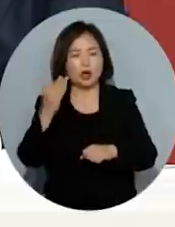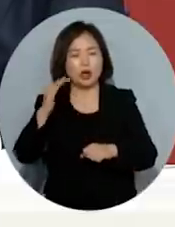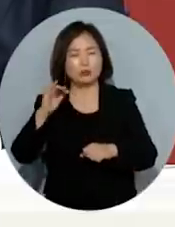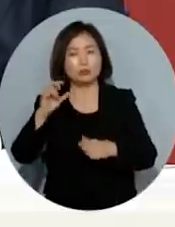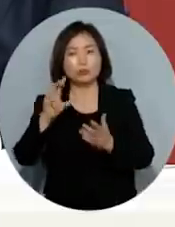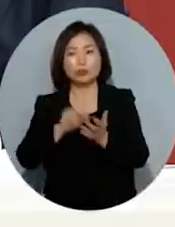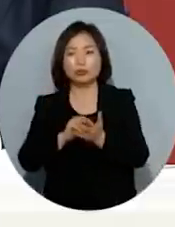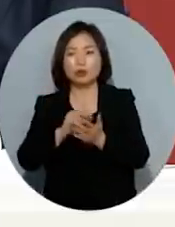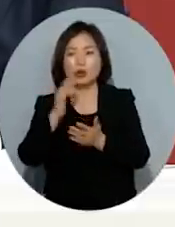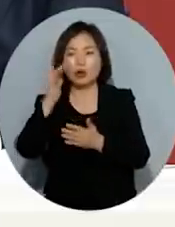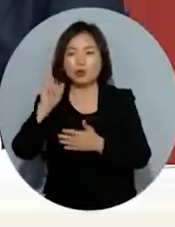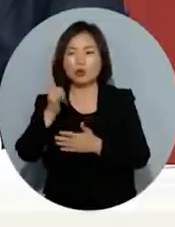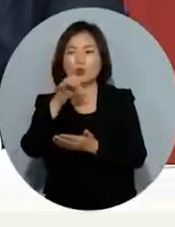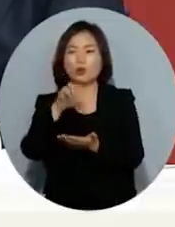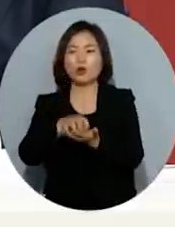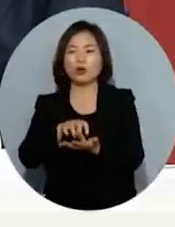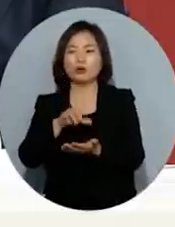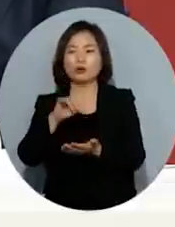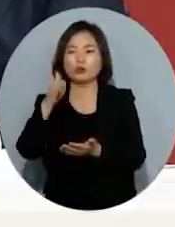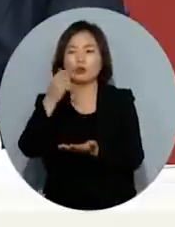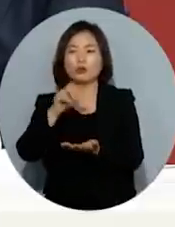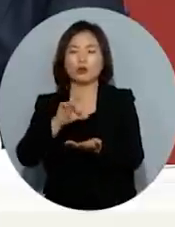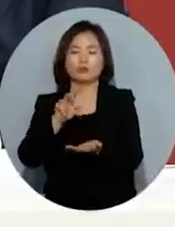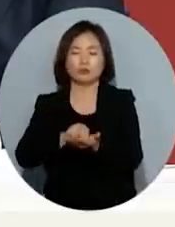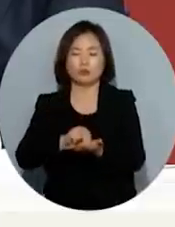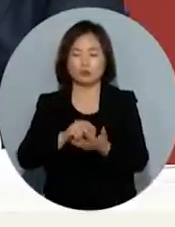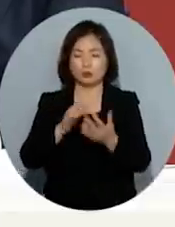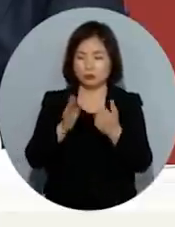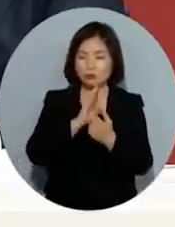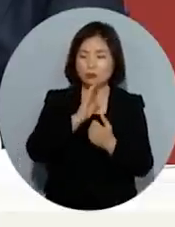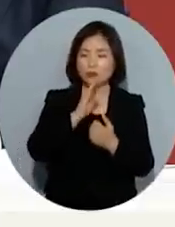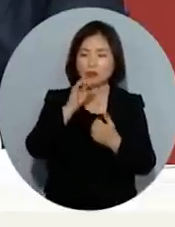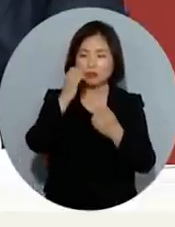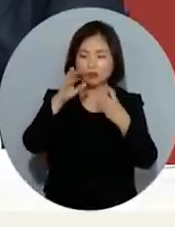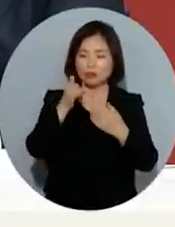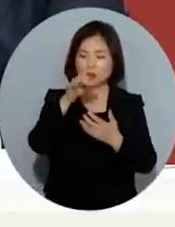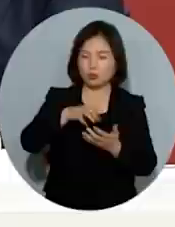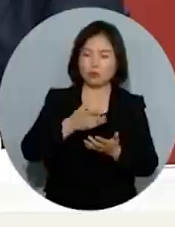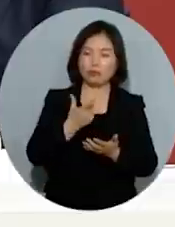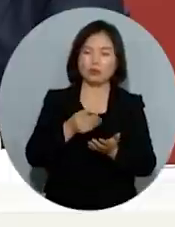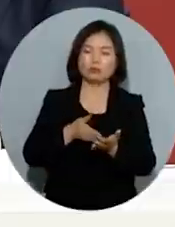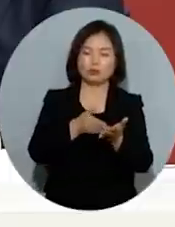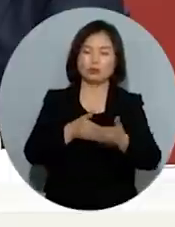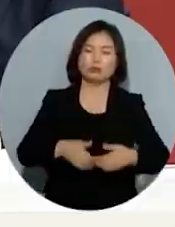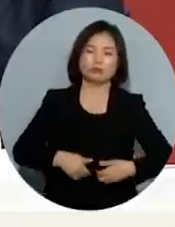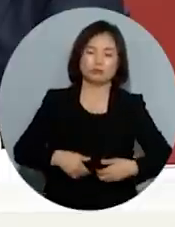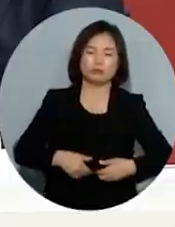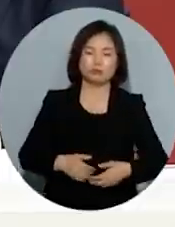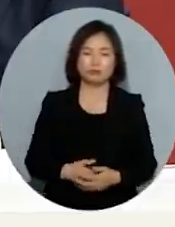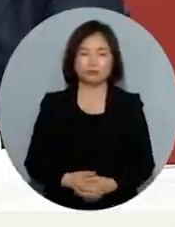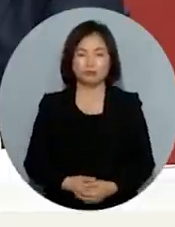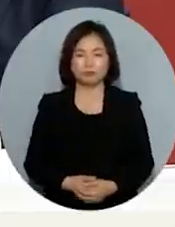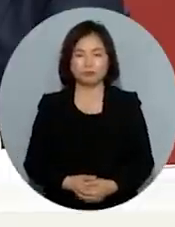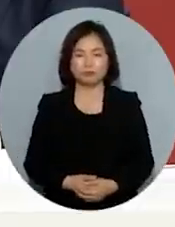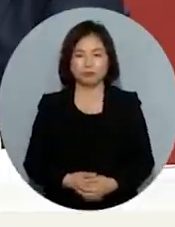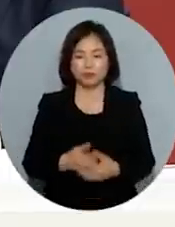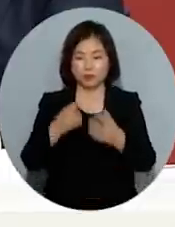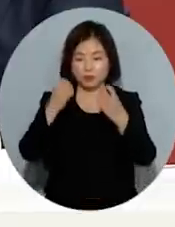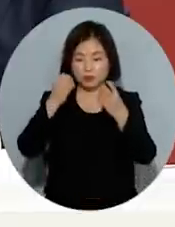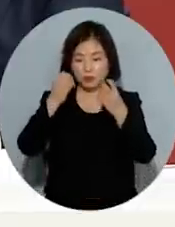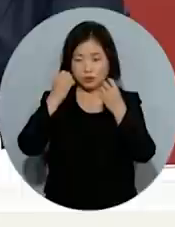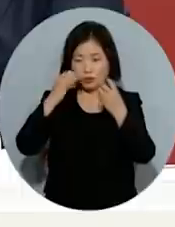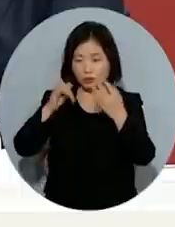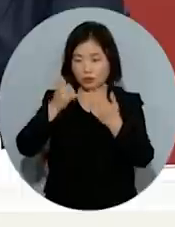문제가, 네, 공항 문제가 커지는 그렇습니다. 겁니다. 이 신공항도 조속히 추진을 해야 됩니다. 그래서. 네. 신공항 반대 안